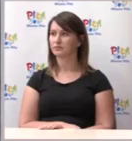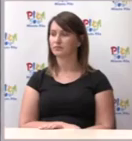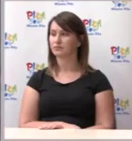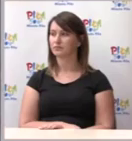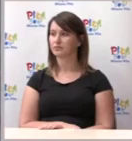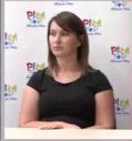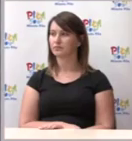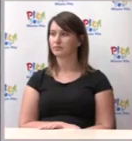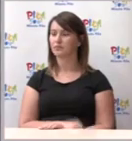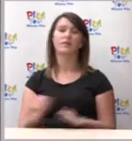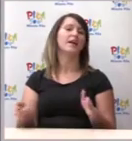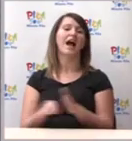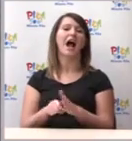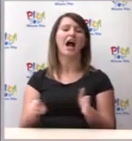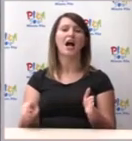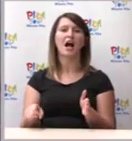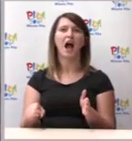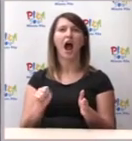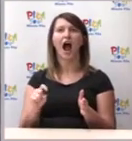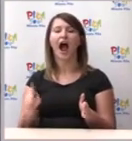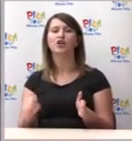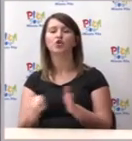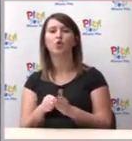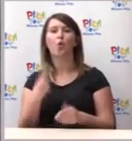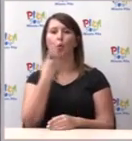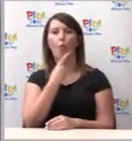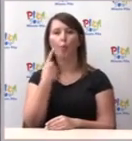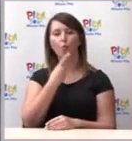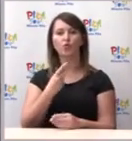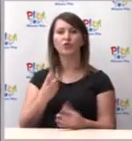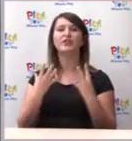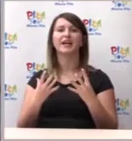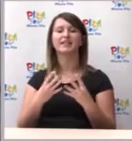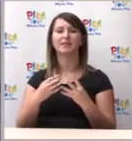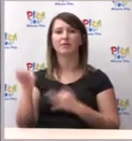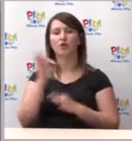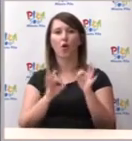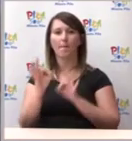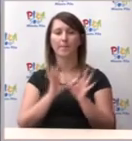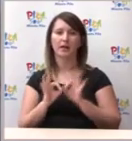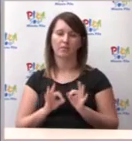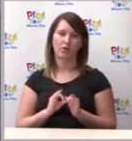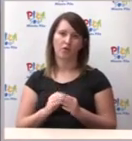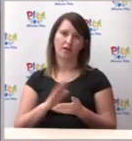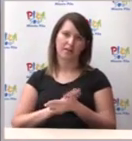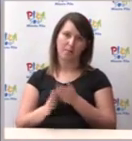Łącznie z budową slipów, no tak jak żeśmy to wstępnie planowali.